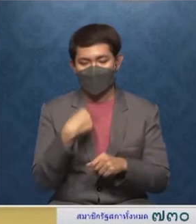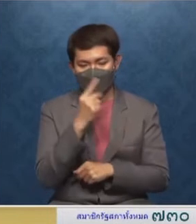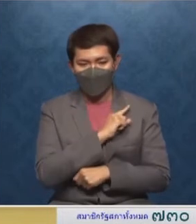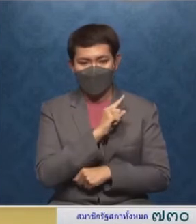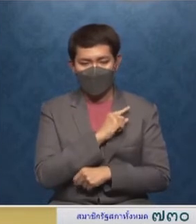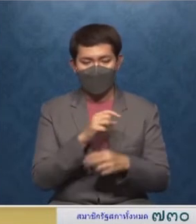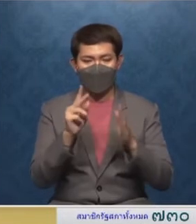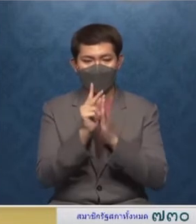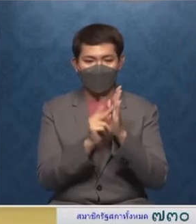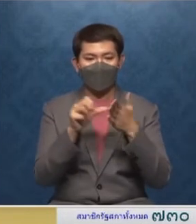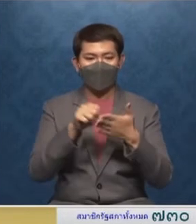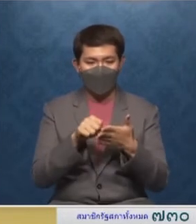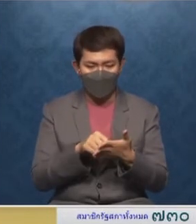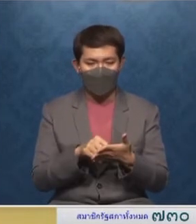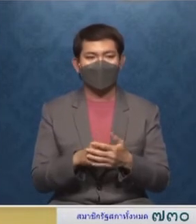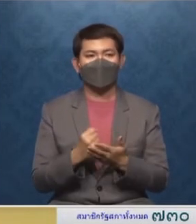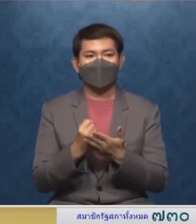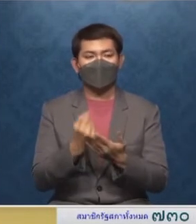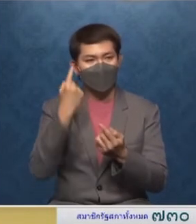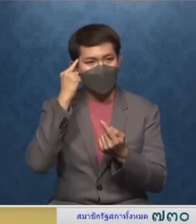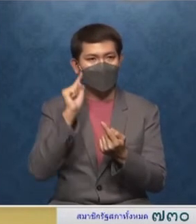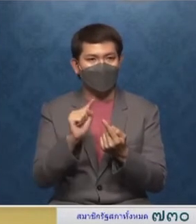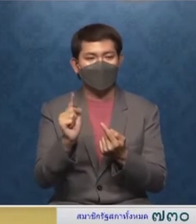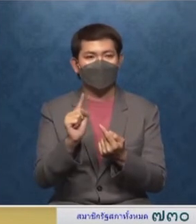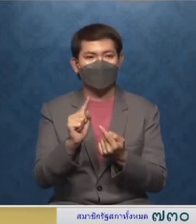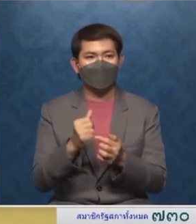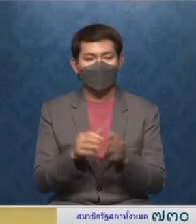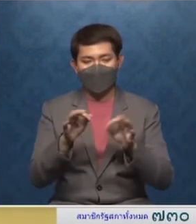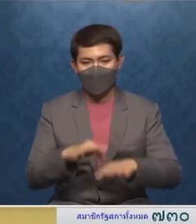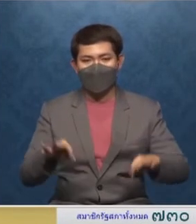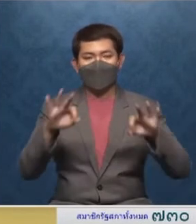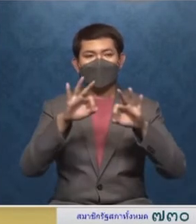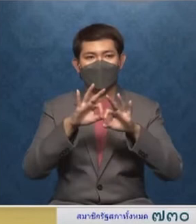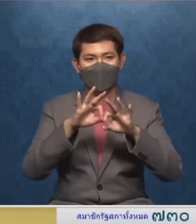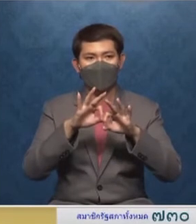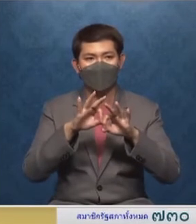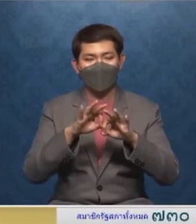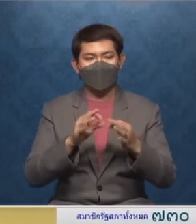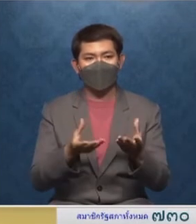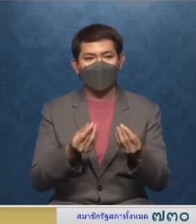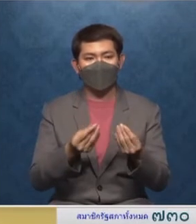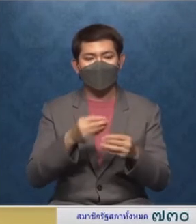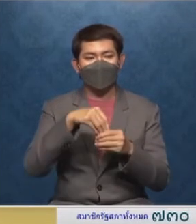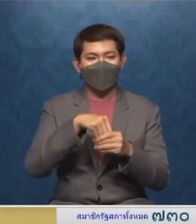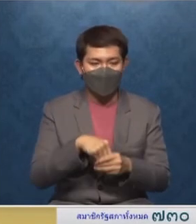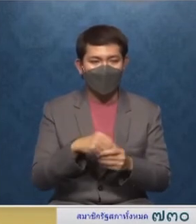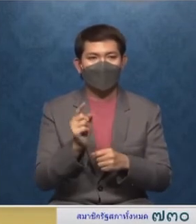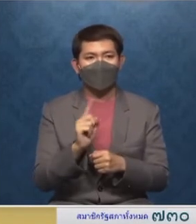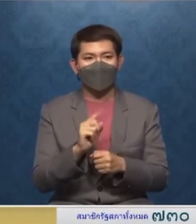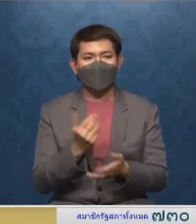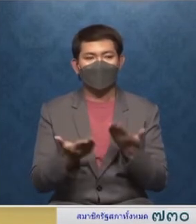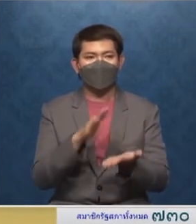ในการแก้กฎหมาย15ฉบับให้คำนึงถึงความสำคัญของเขตพื้นที่ให้ความสำคัญกับโรง